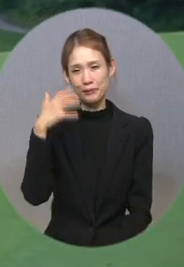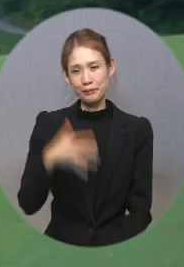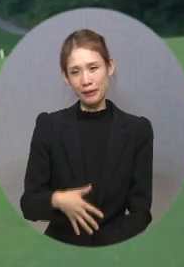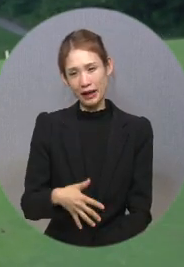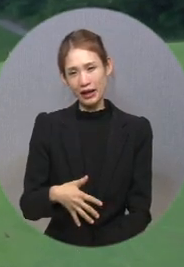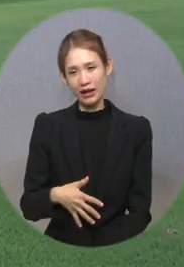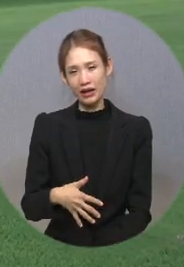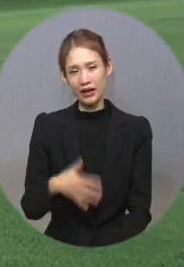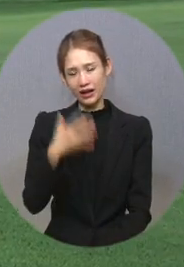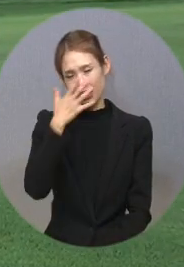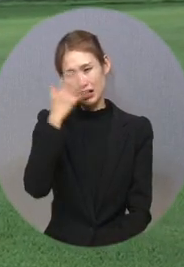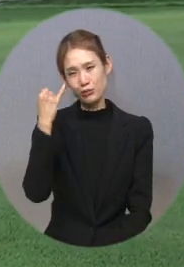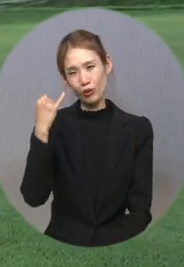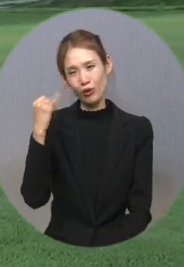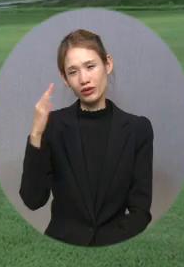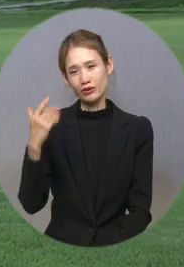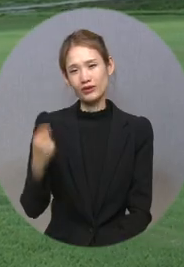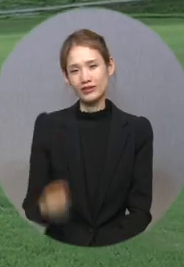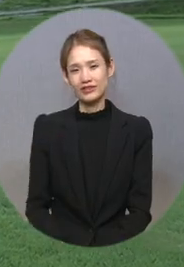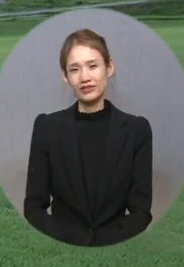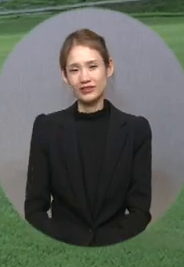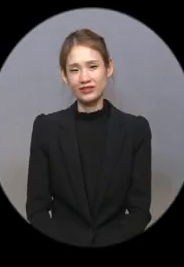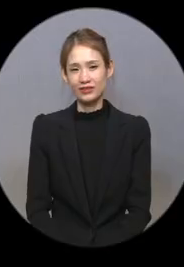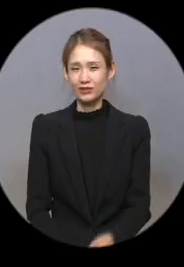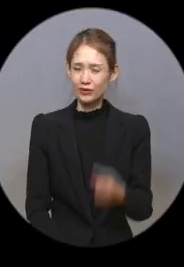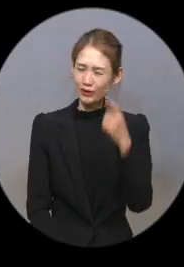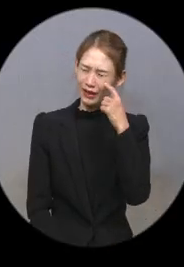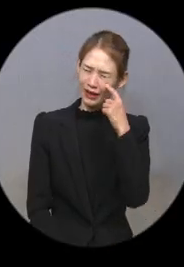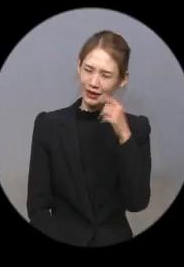나 할머니인가 봐. 왠 줄 알아? 네? 노안이야.